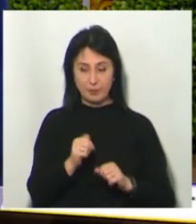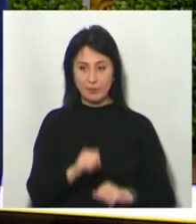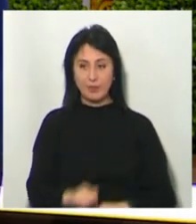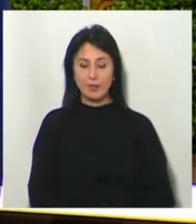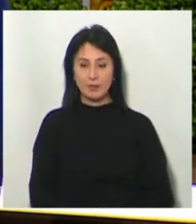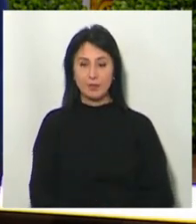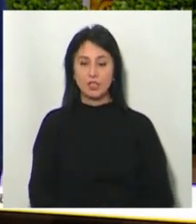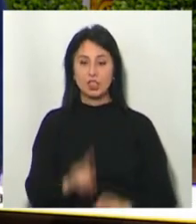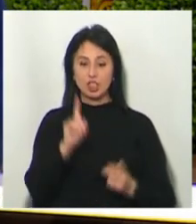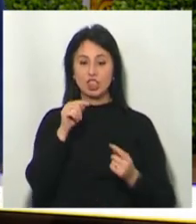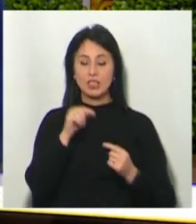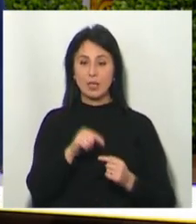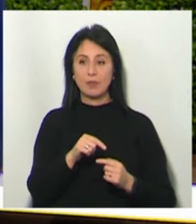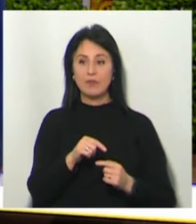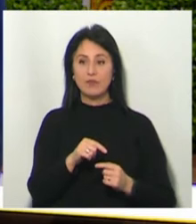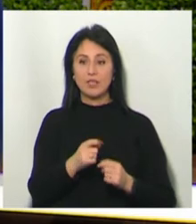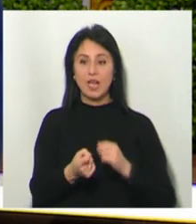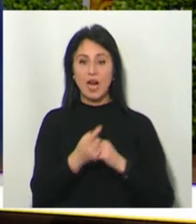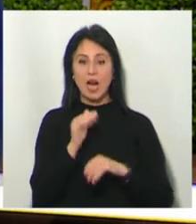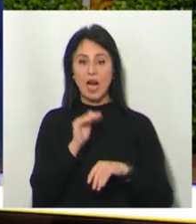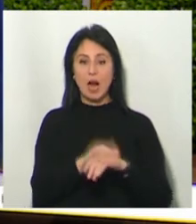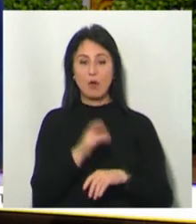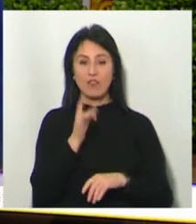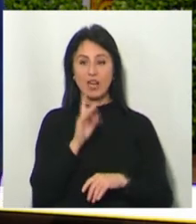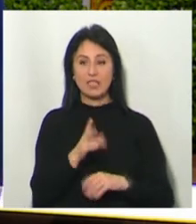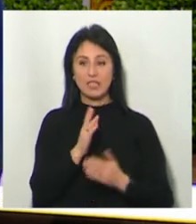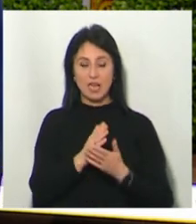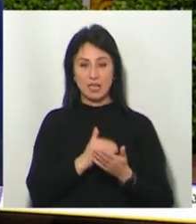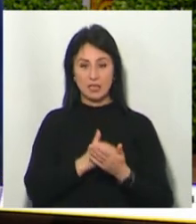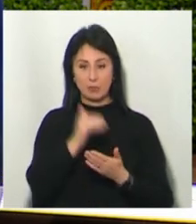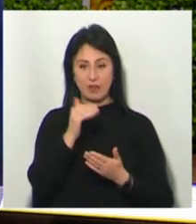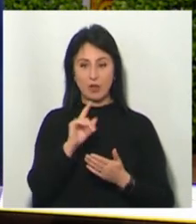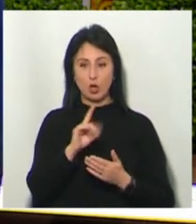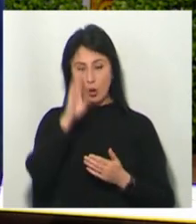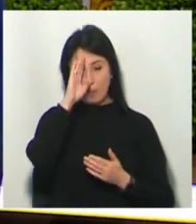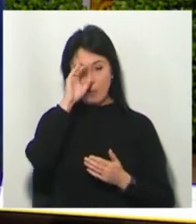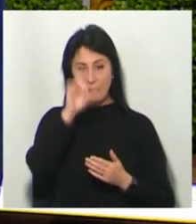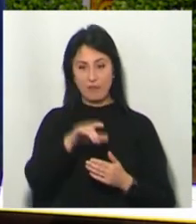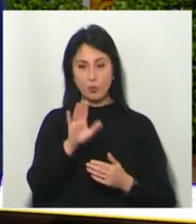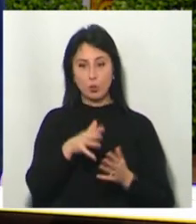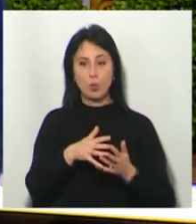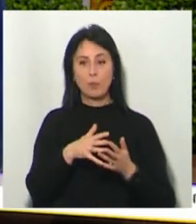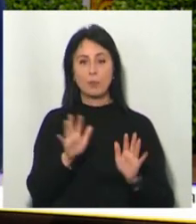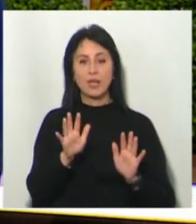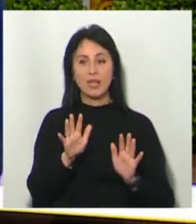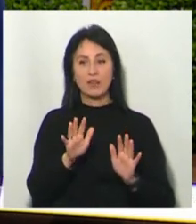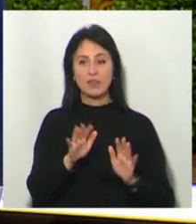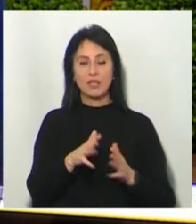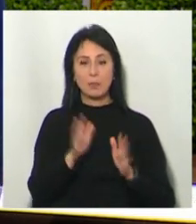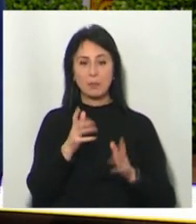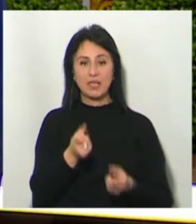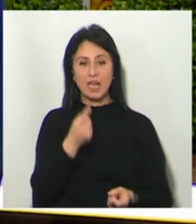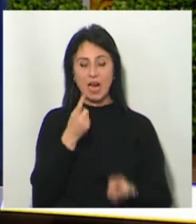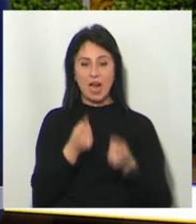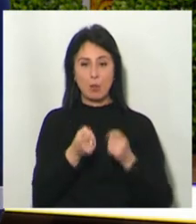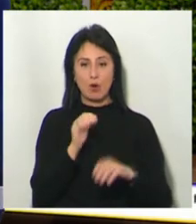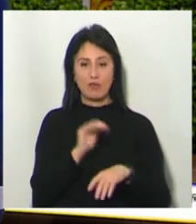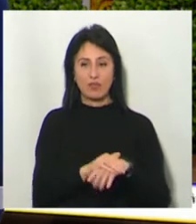ხო? შესაბამისად, გამოვლენის რისკი არის მაღალი, რომ მამაკაცებში უფრო მეტია, მეტად